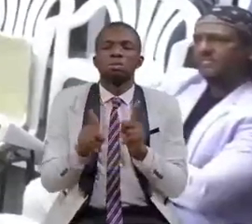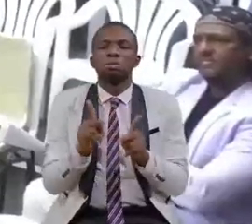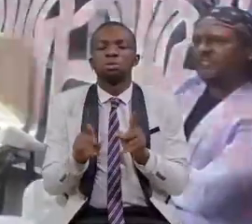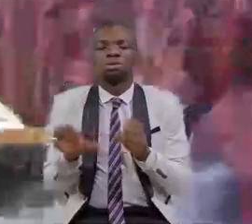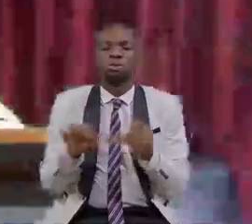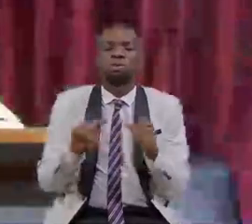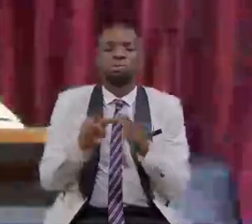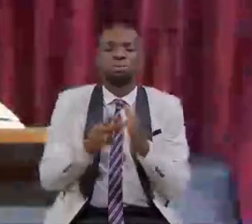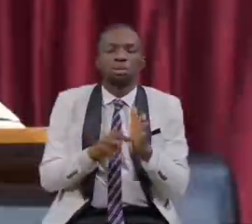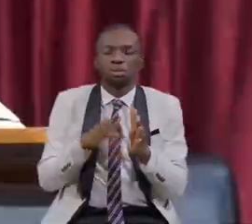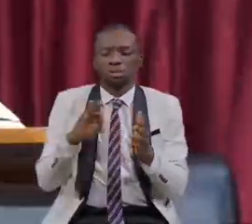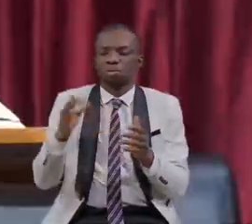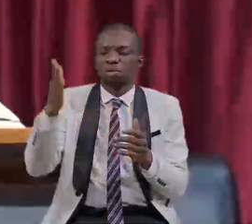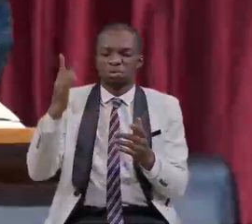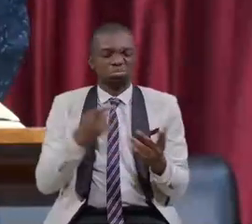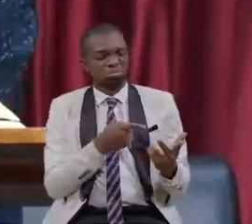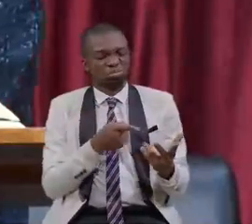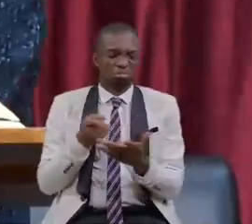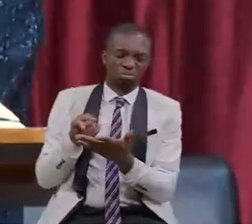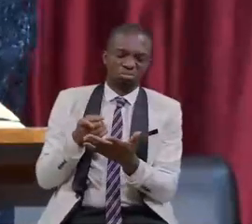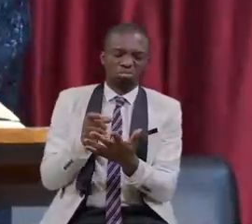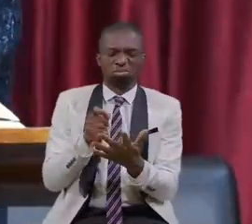sélectivement n'est pas agréé.